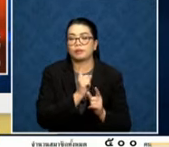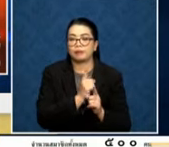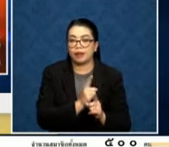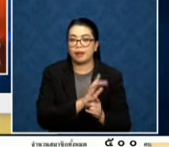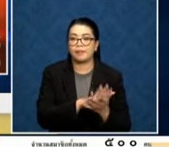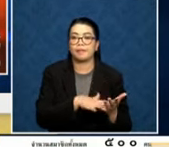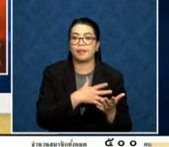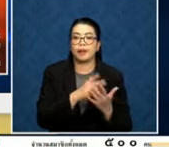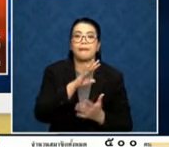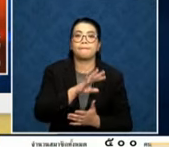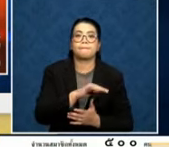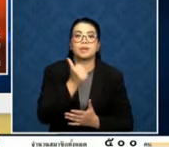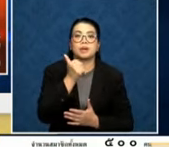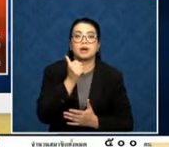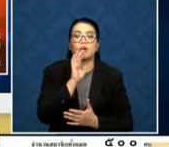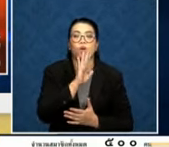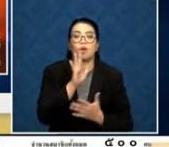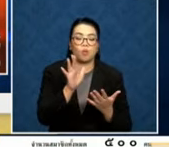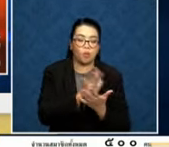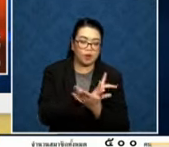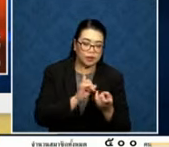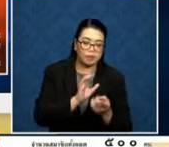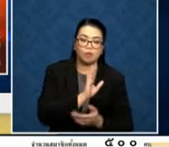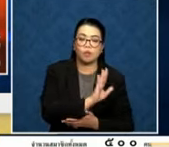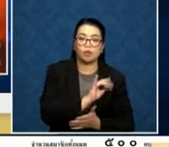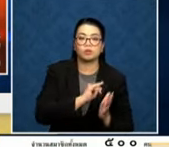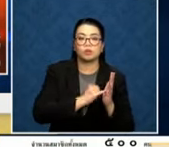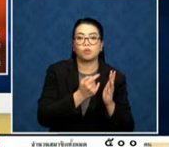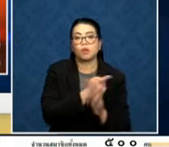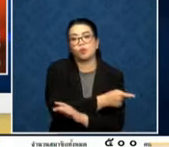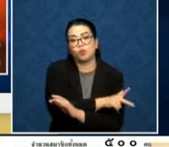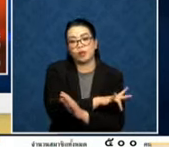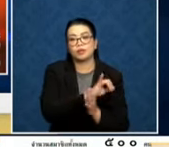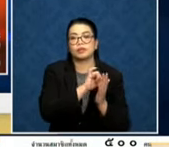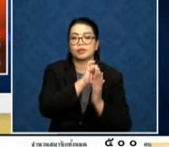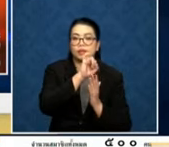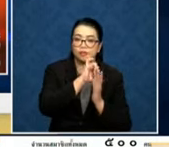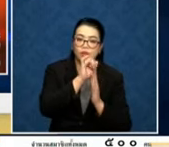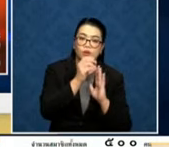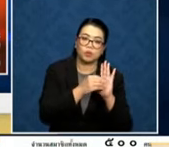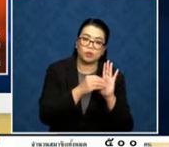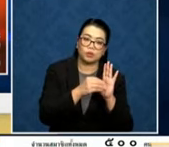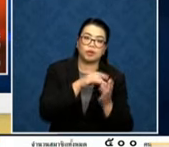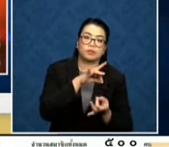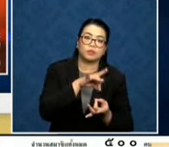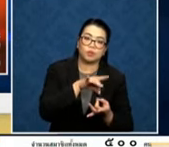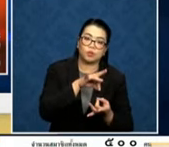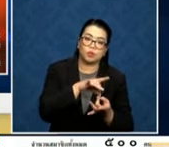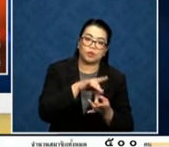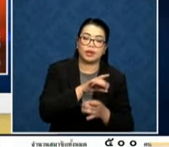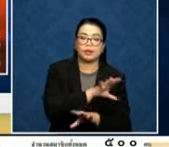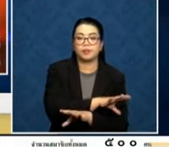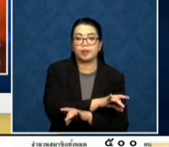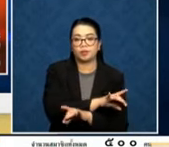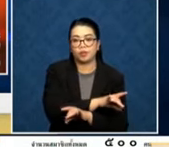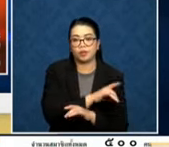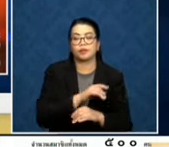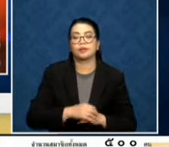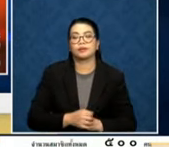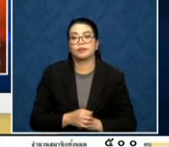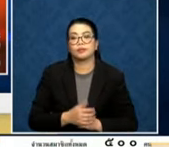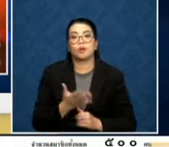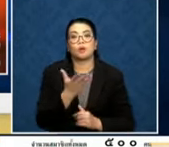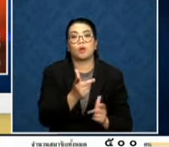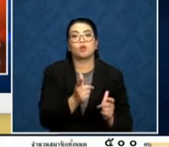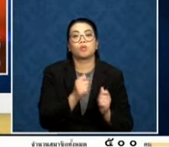ทางเมืองสร้างสรรค์ครับของยูเนสโกนะครับเช่นจังหวัดภูเก็ตเชียงใหม่กรุงเทพสุโขทัยแล้วก็เพชรบุรีครับโดยขอ